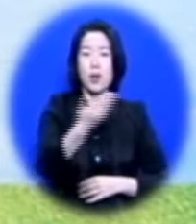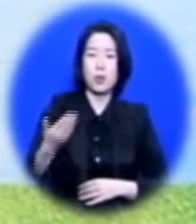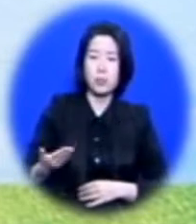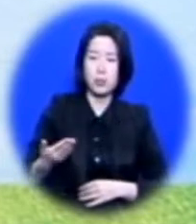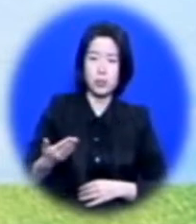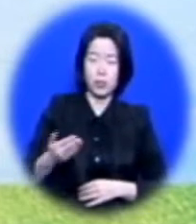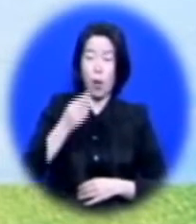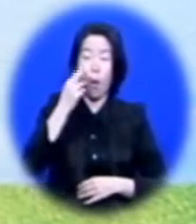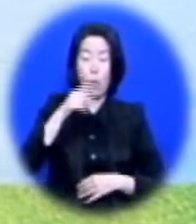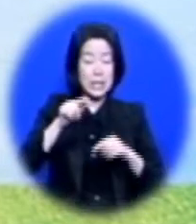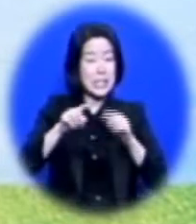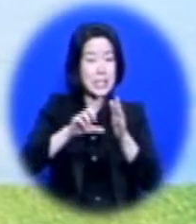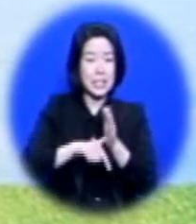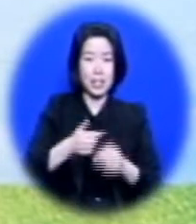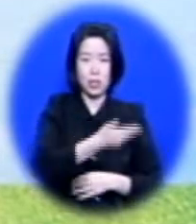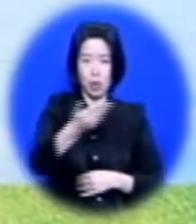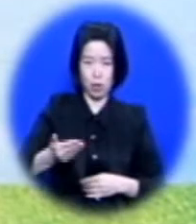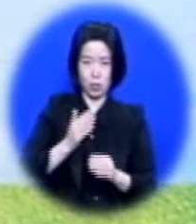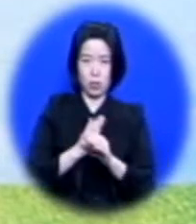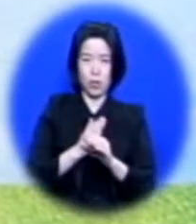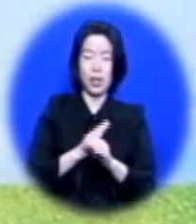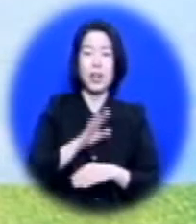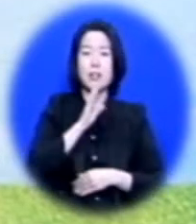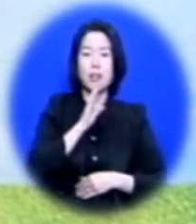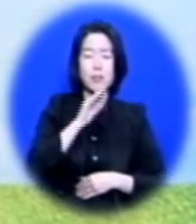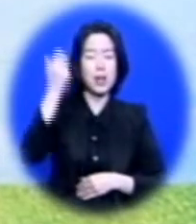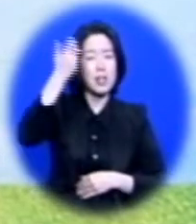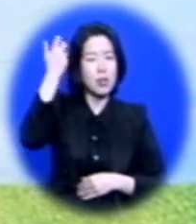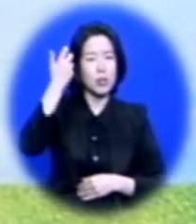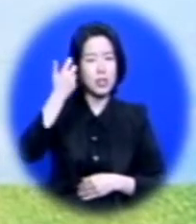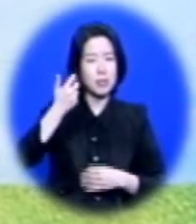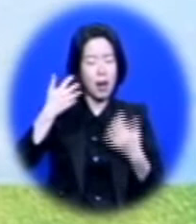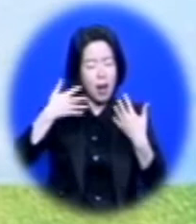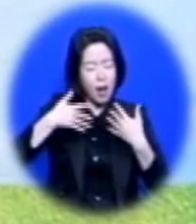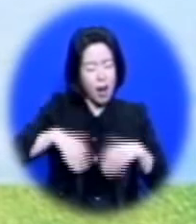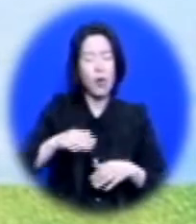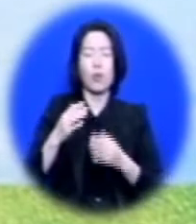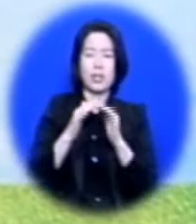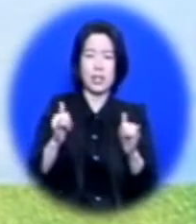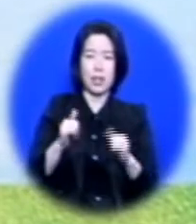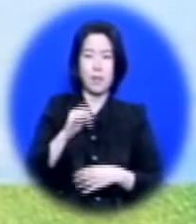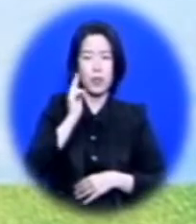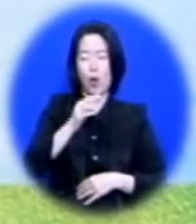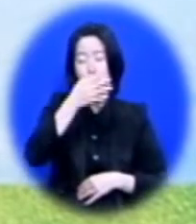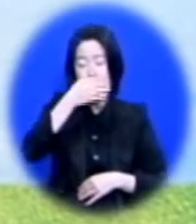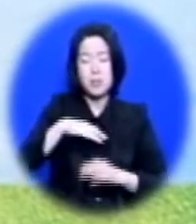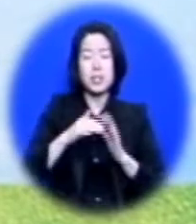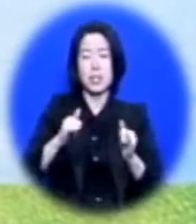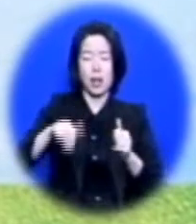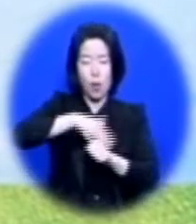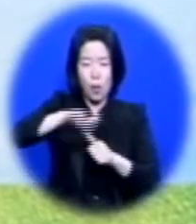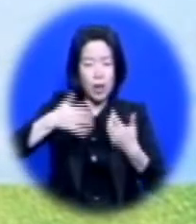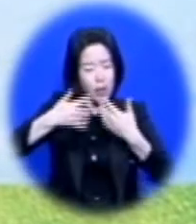혹시 이 시간에 여러분들 중에 정말 영원히 공부한 살아 너무 힘드니까 환경